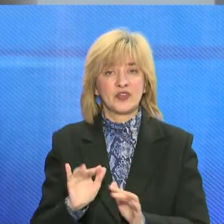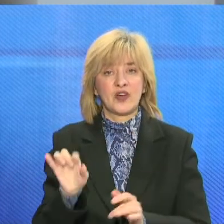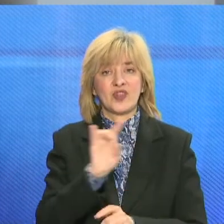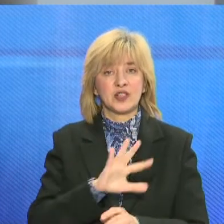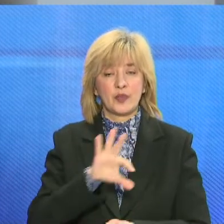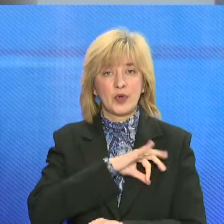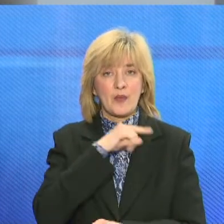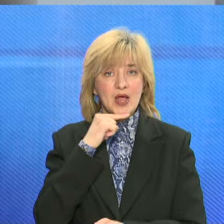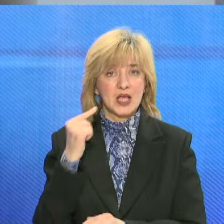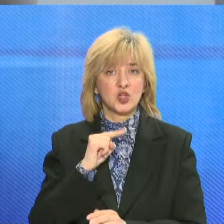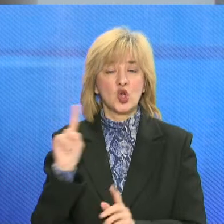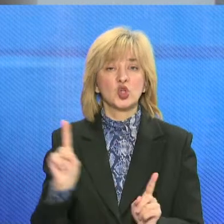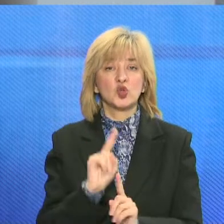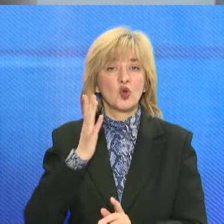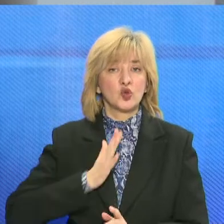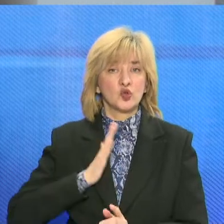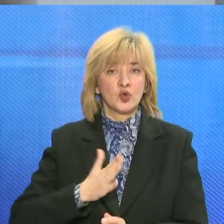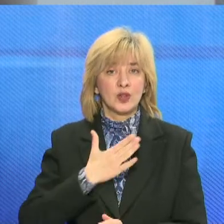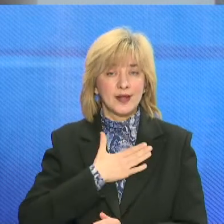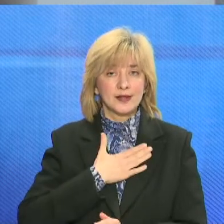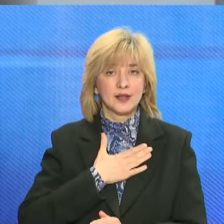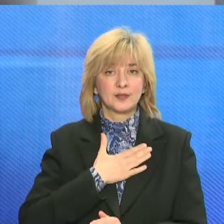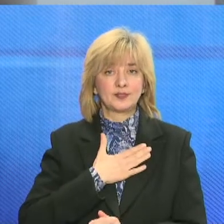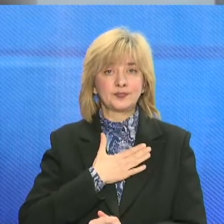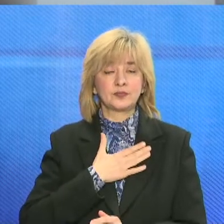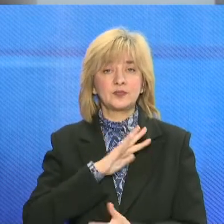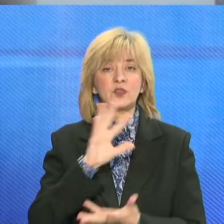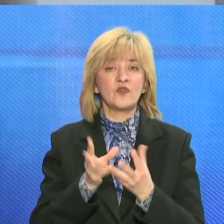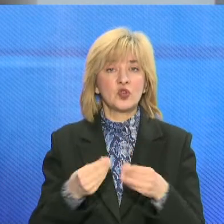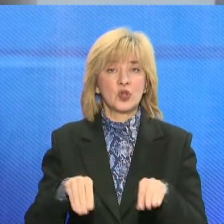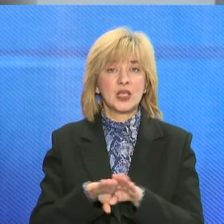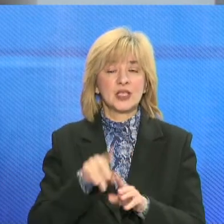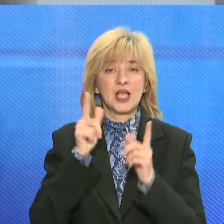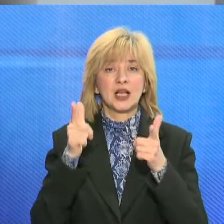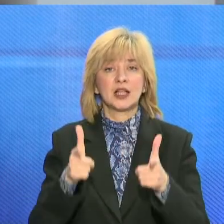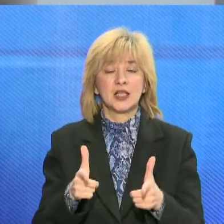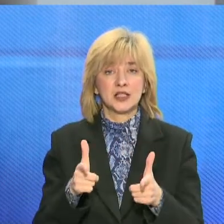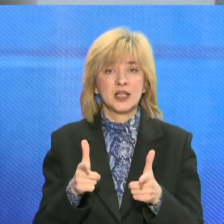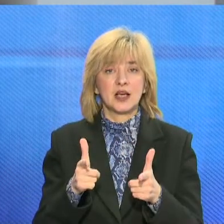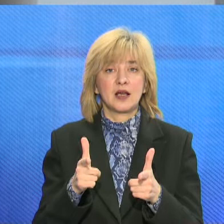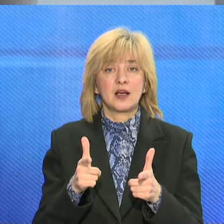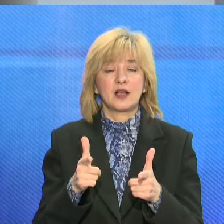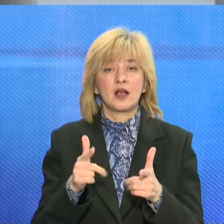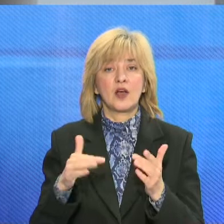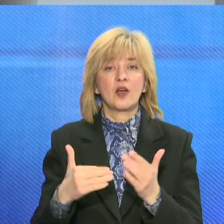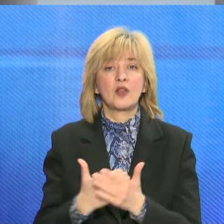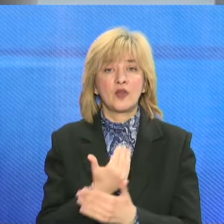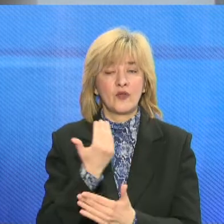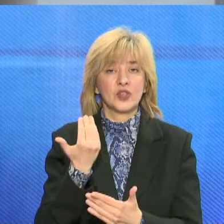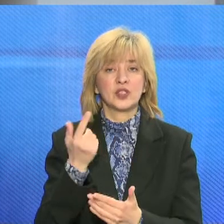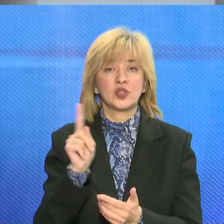Республике Беларусь. Что ждет нас? Все-таки, согласно новой статье, которая уже вот появилась там,